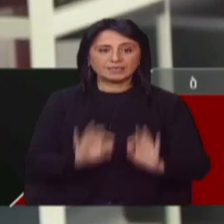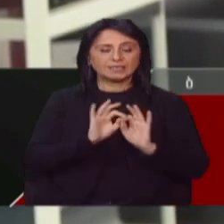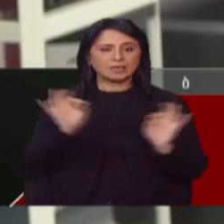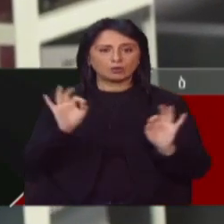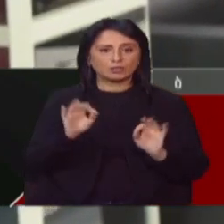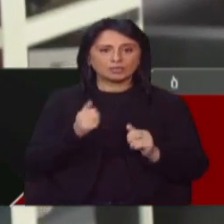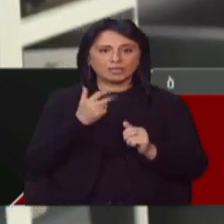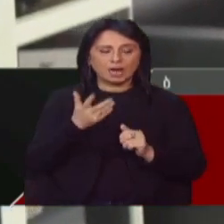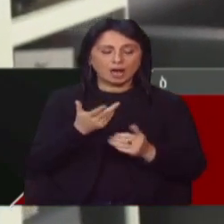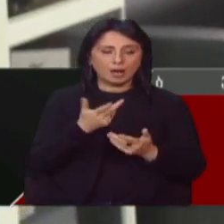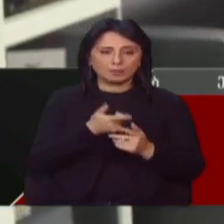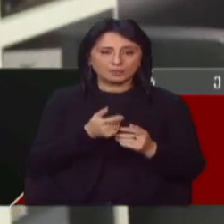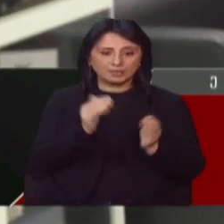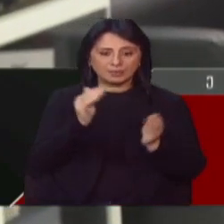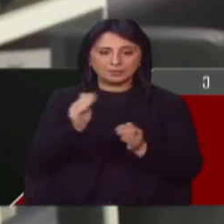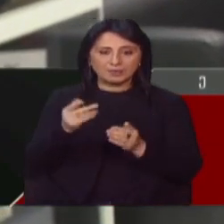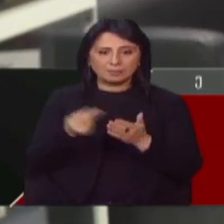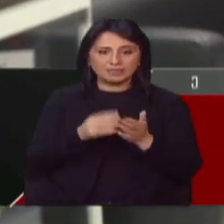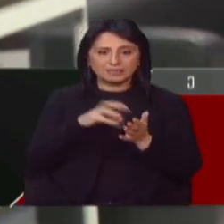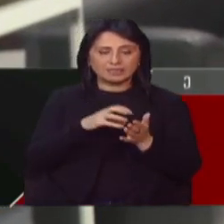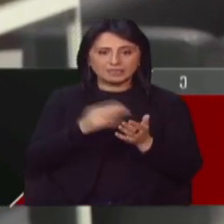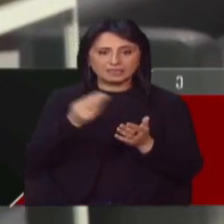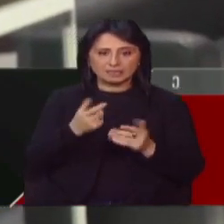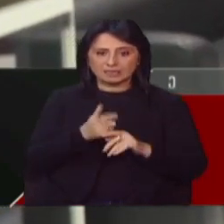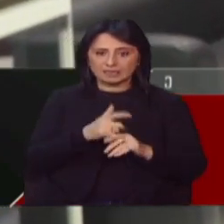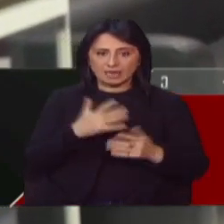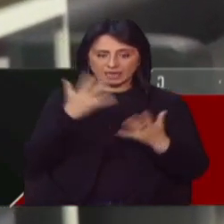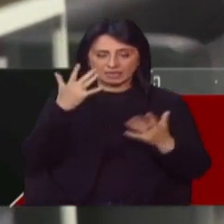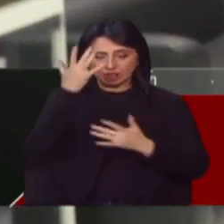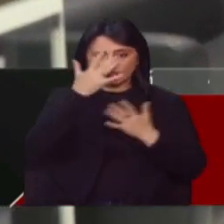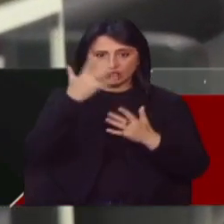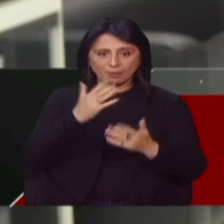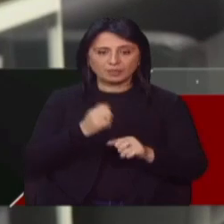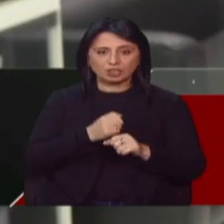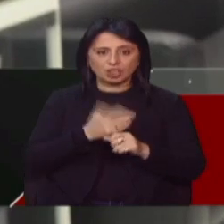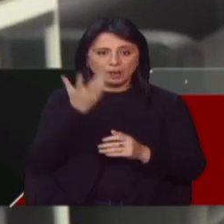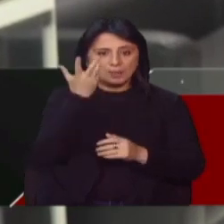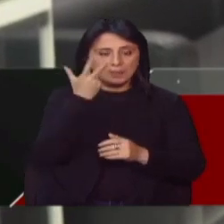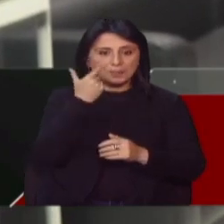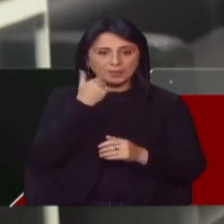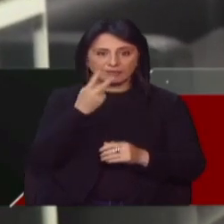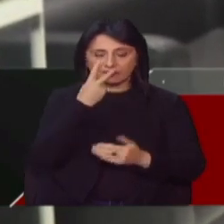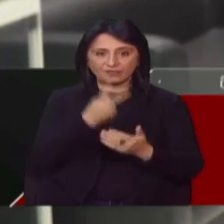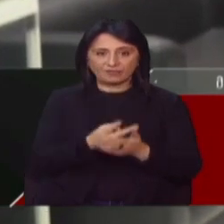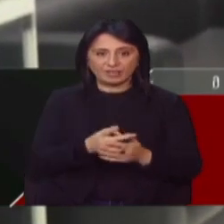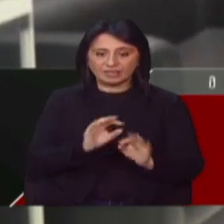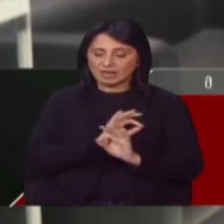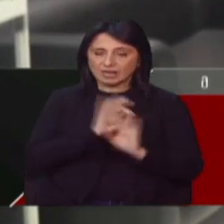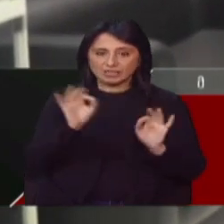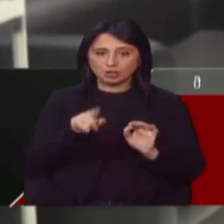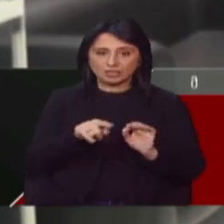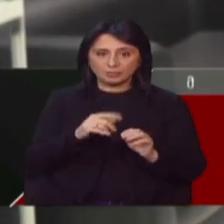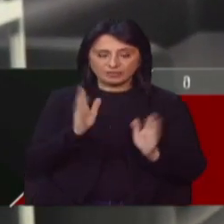საოცარია, რამდენი შთამბეჭდავი მინიატურაა ამ წიგნში. ჩემზე ძალიან დიდი შთაბეჭდილება მოახდინეს ფერებმა, რომლებსაც ხედავდა გასაოცარია